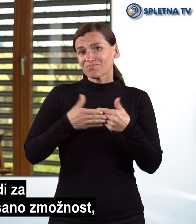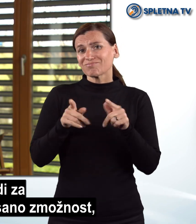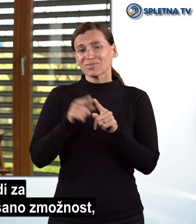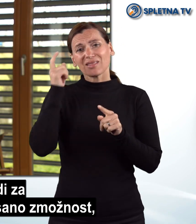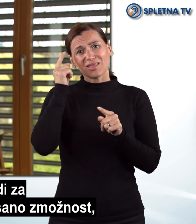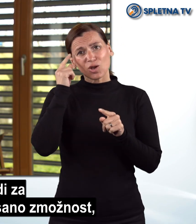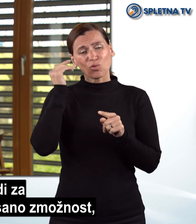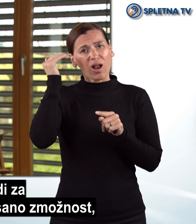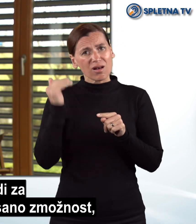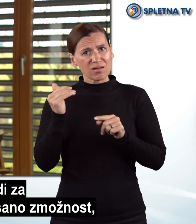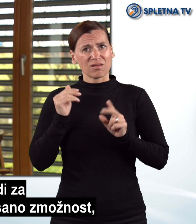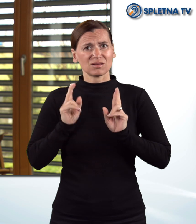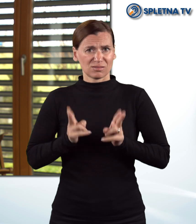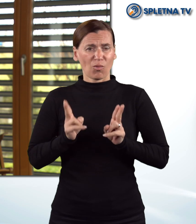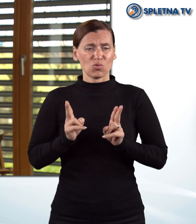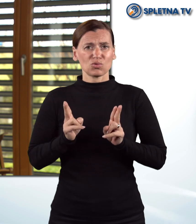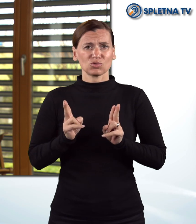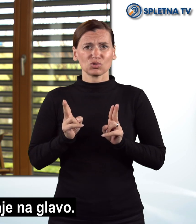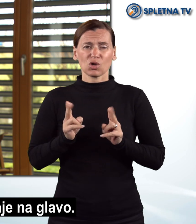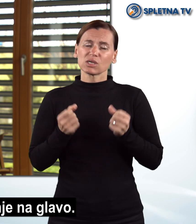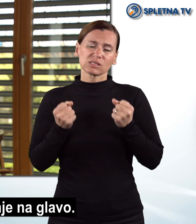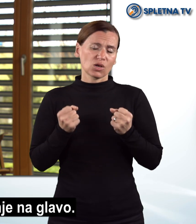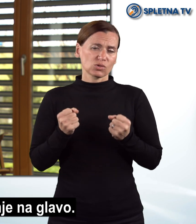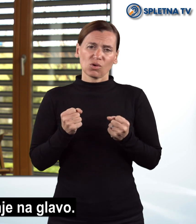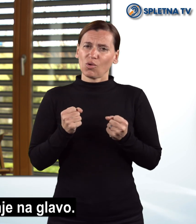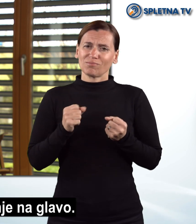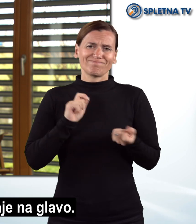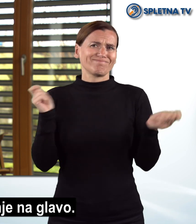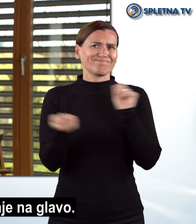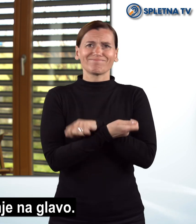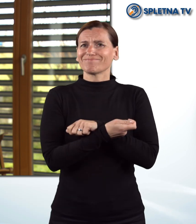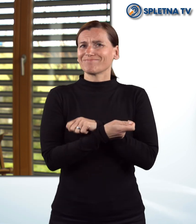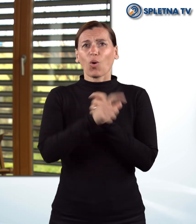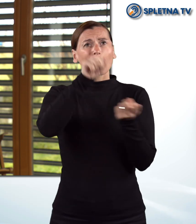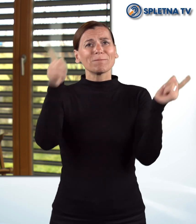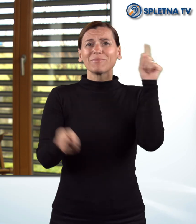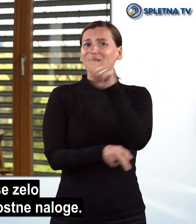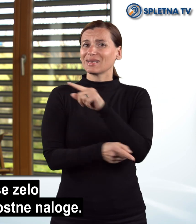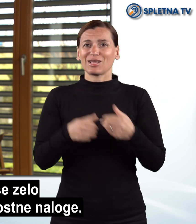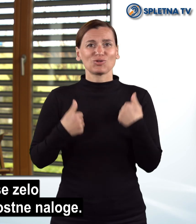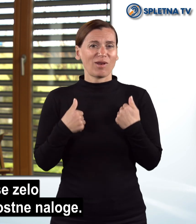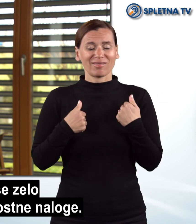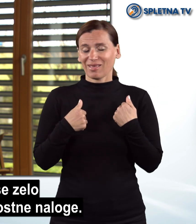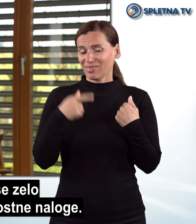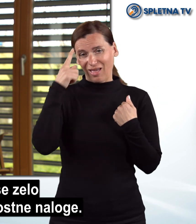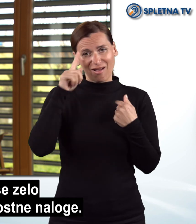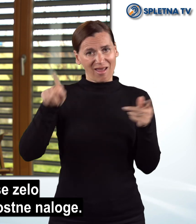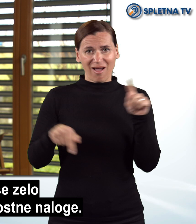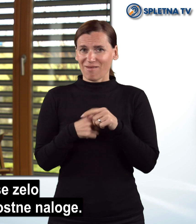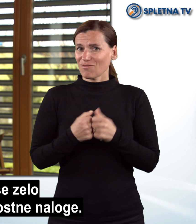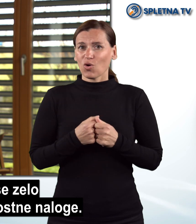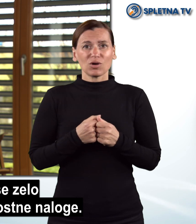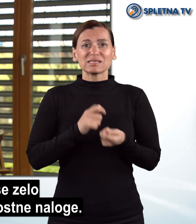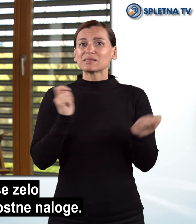intelektualno zmožnost, zelo obrne življenje na glavo. Predvsem se zelo